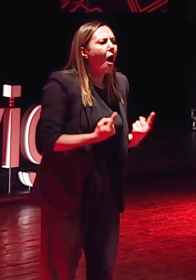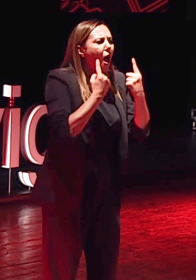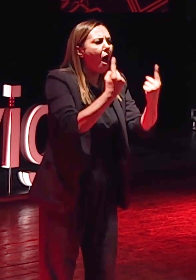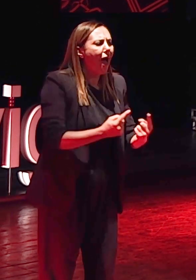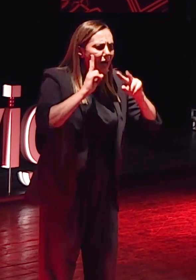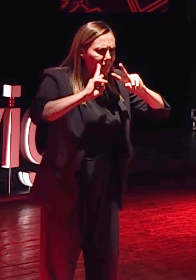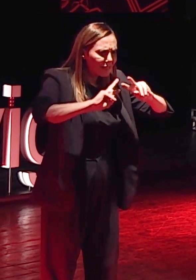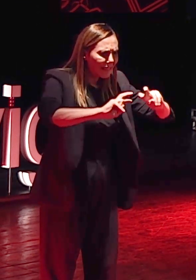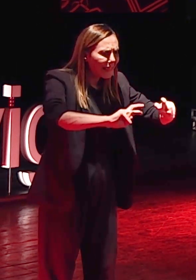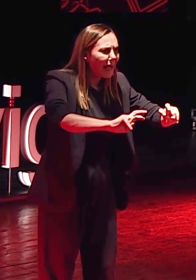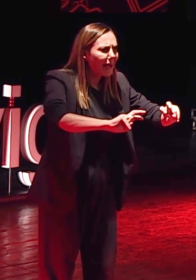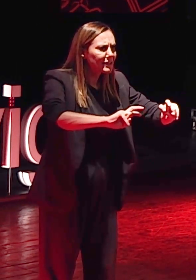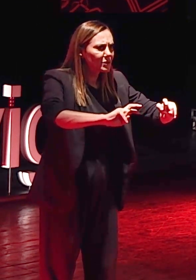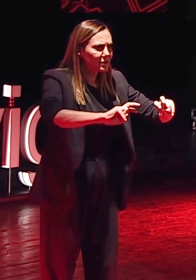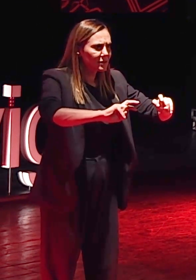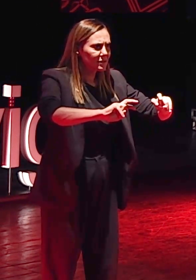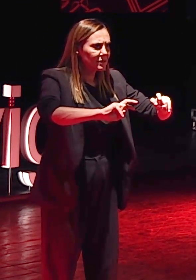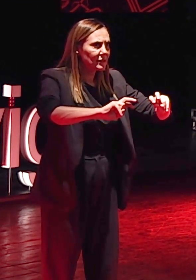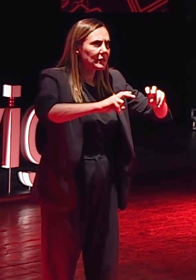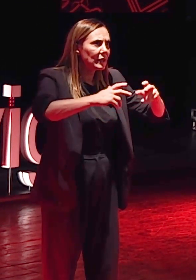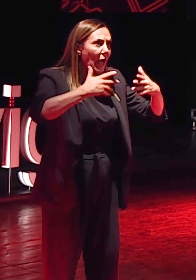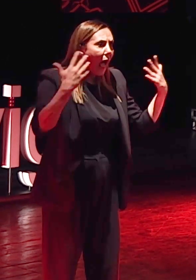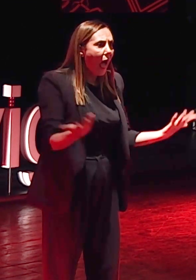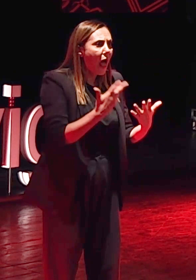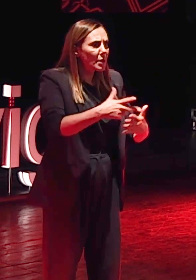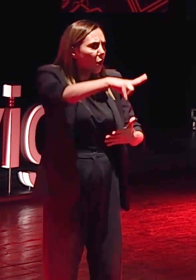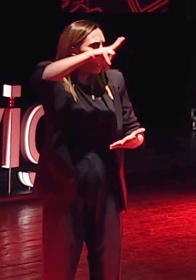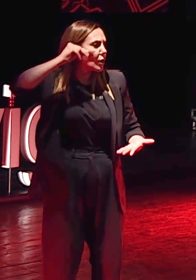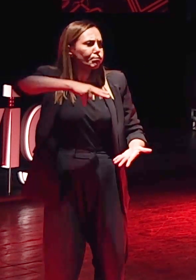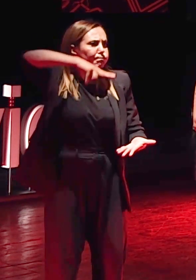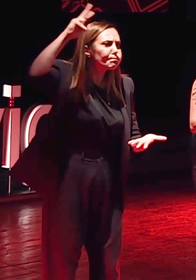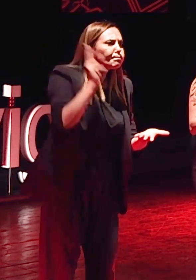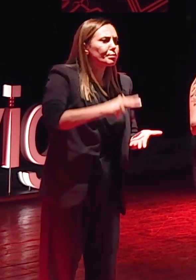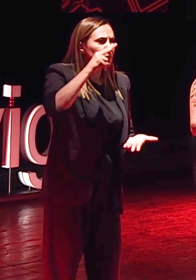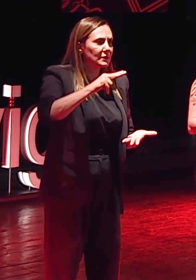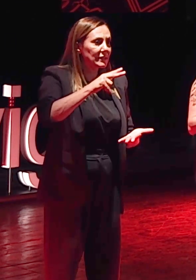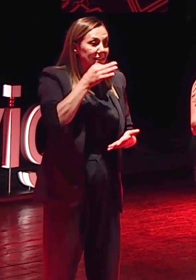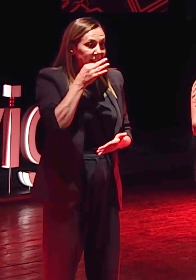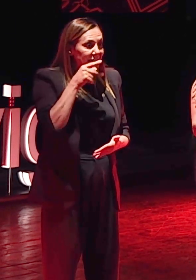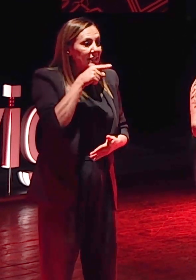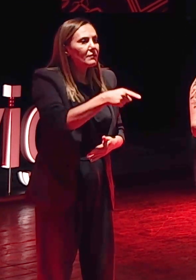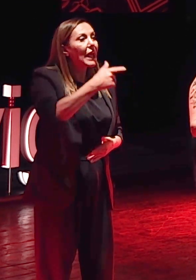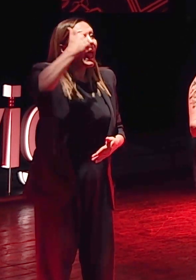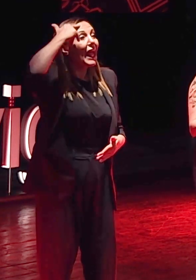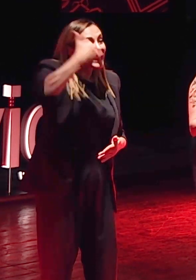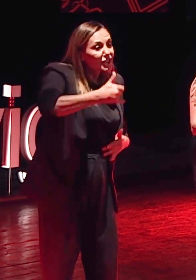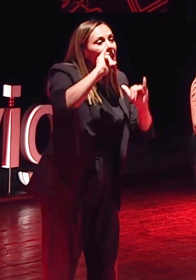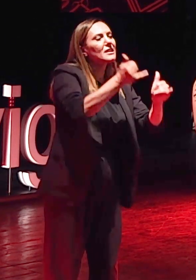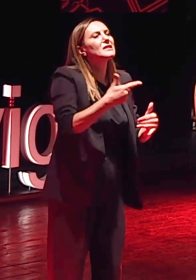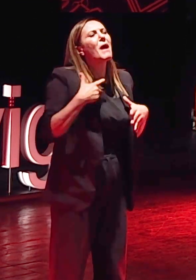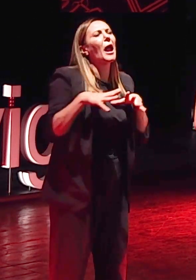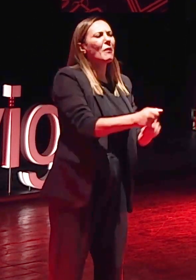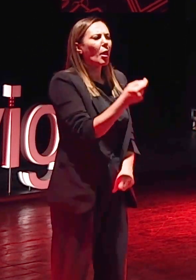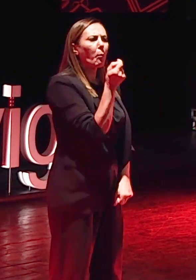diagnosi l'essersi quantomeno riconoscere il fatto che non sono intelligenti Ma non si applicano ma